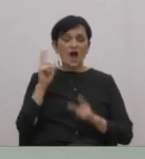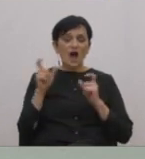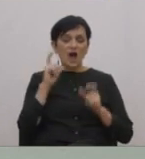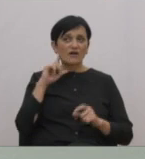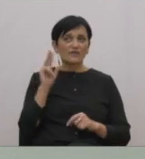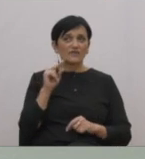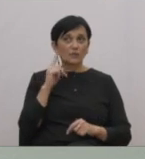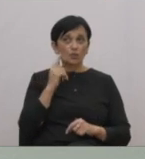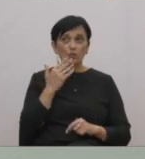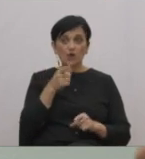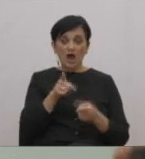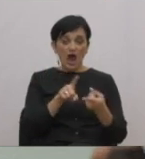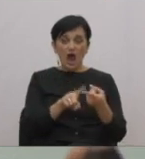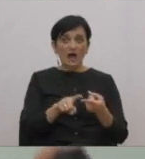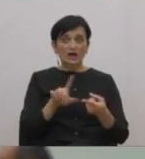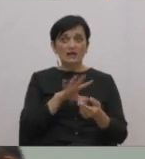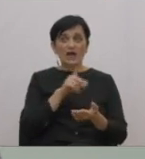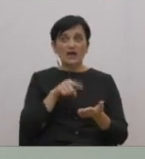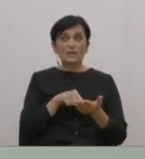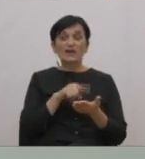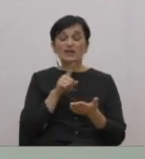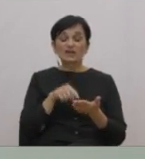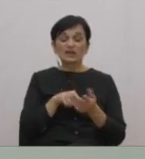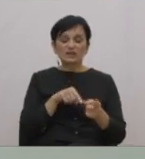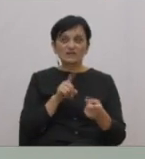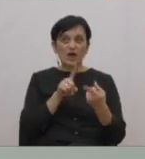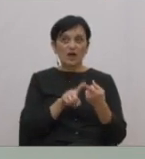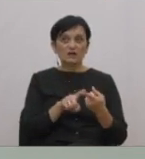ara magram, sagan, sare heba, kit fare heba, sakitas.